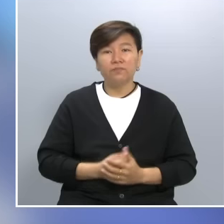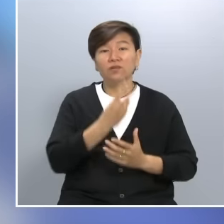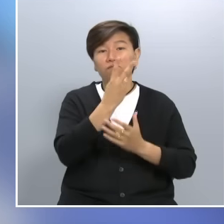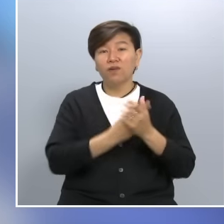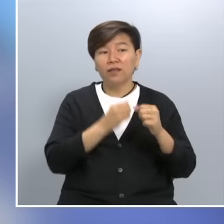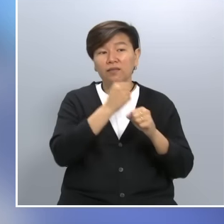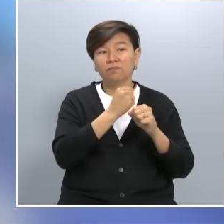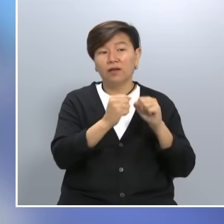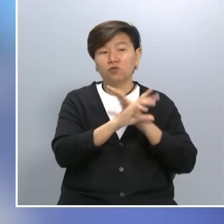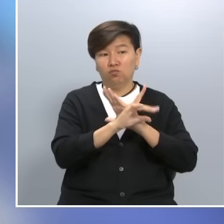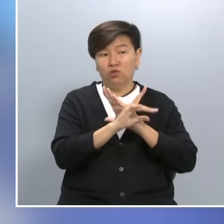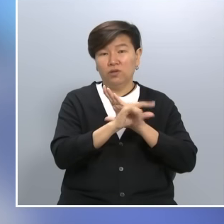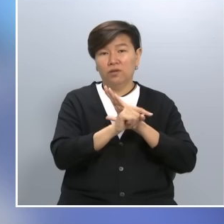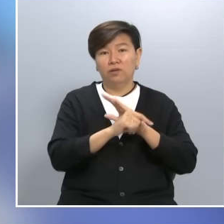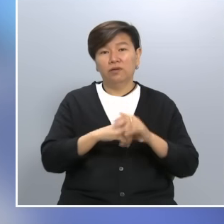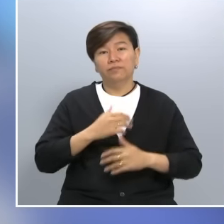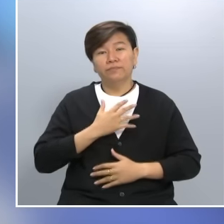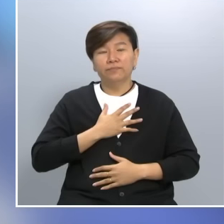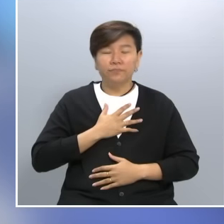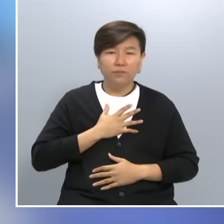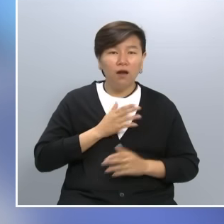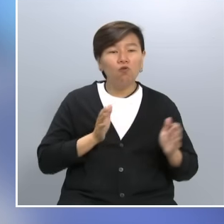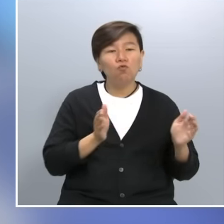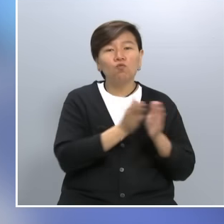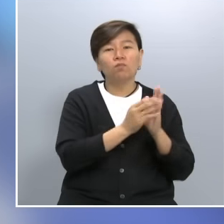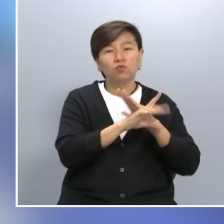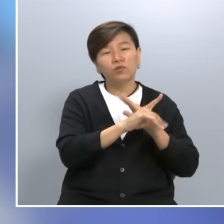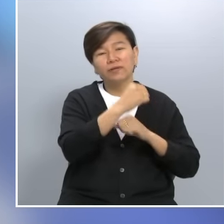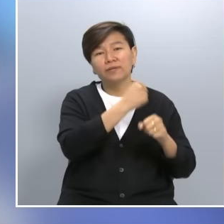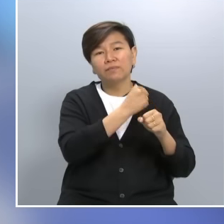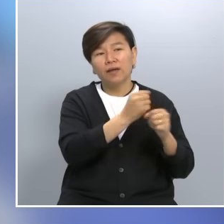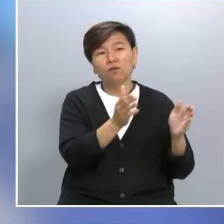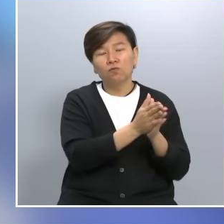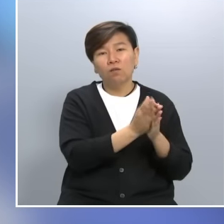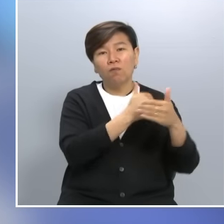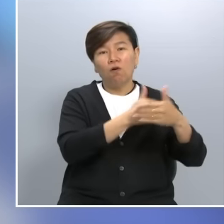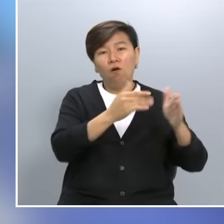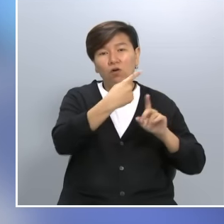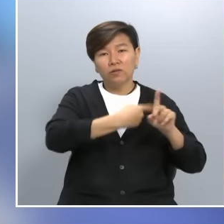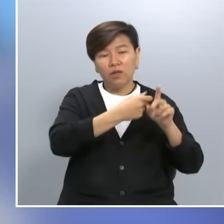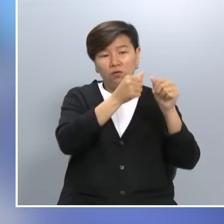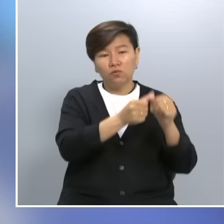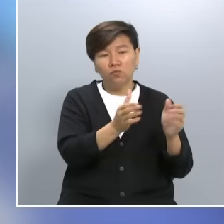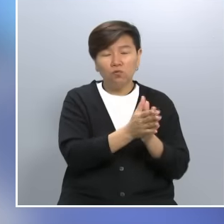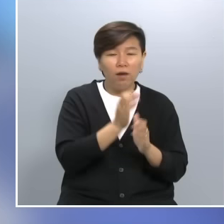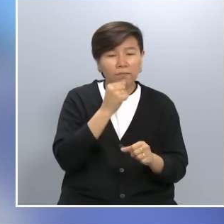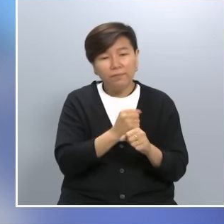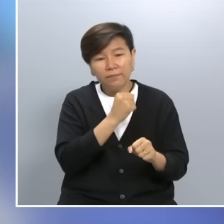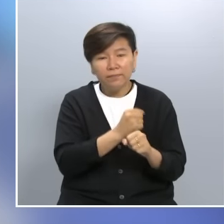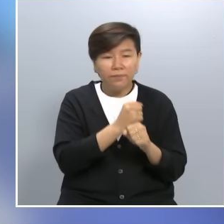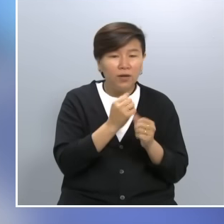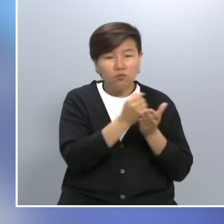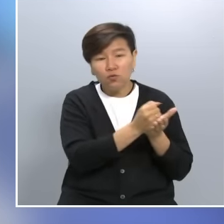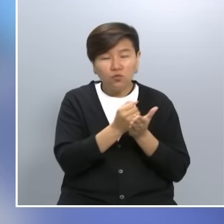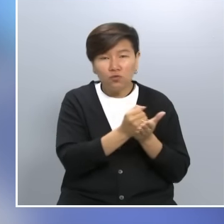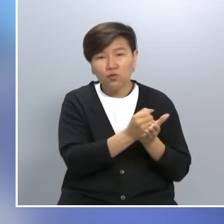ชลบุรีค่ะตัวเองเนี่ยก็ตามไปทำงานที่ชลบุรีด้วยไปเช่าหออยู่ด้วยกันช่วยกันทำมาหากินคบ